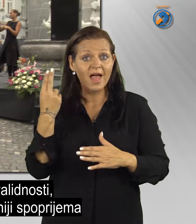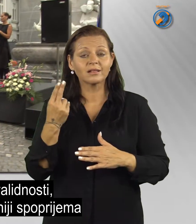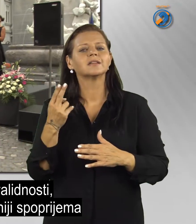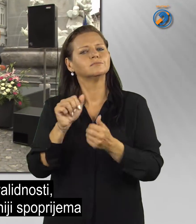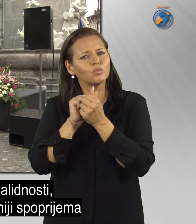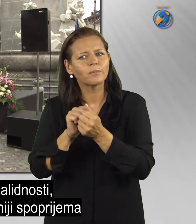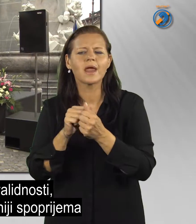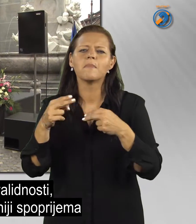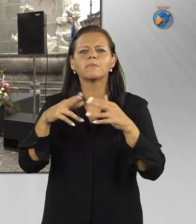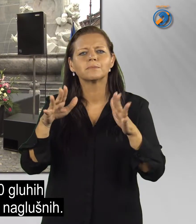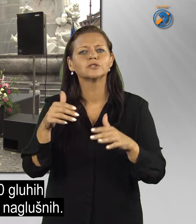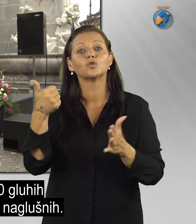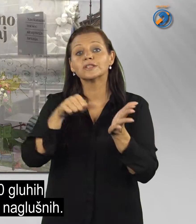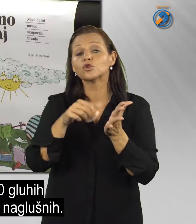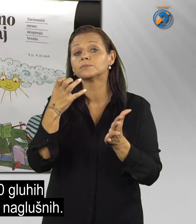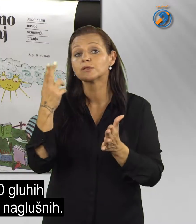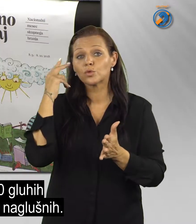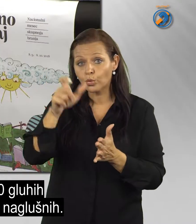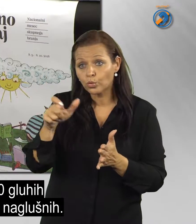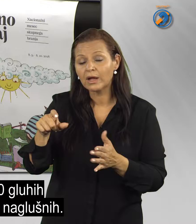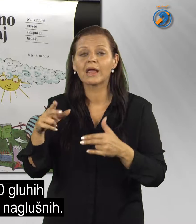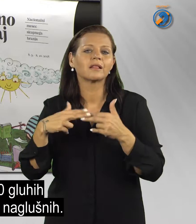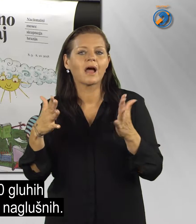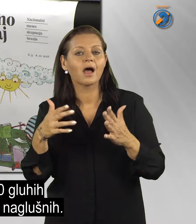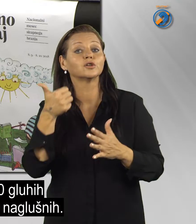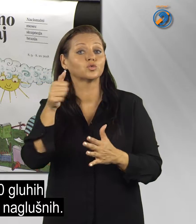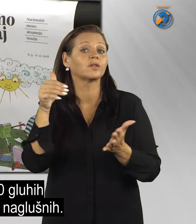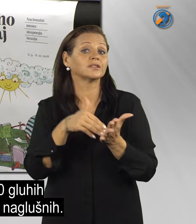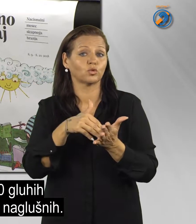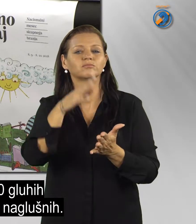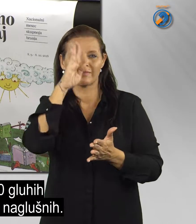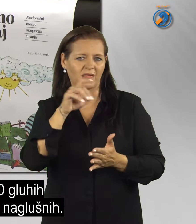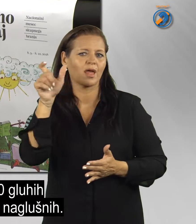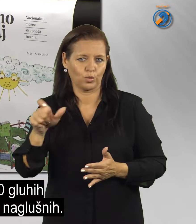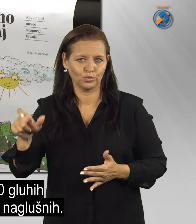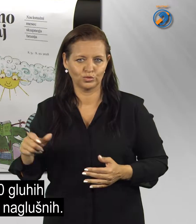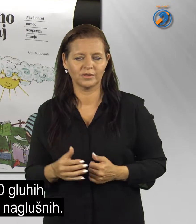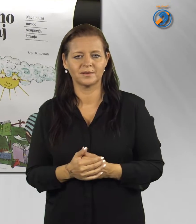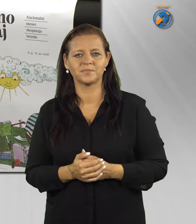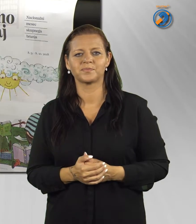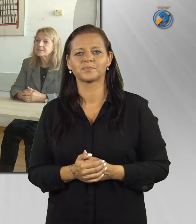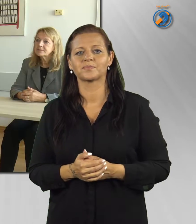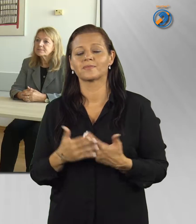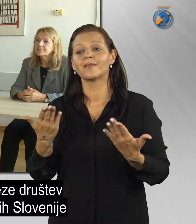Sloveniji spoprijema približno 1500 gluhih in kakih 100 tisoč naglušnih.